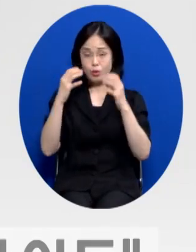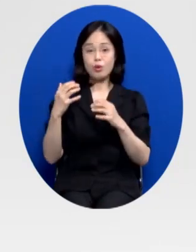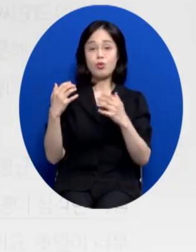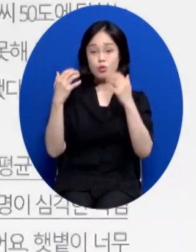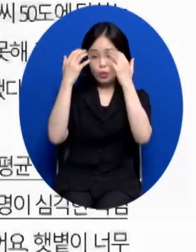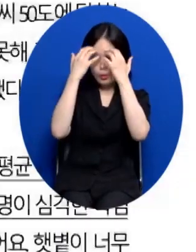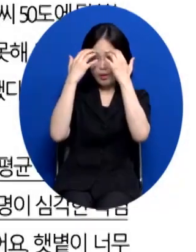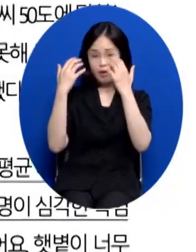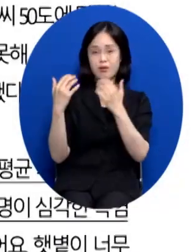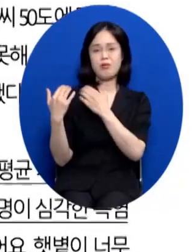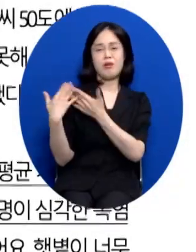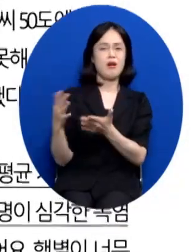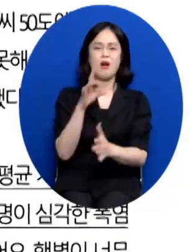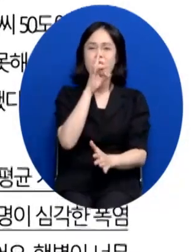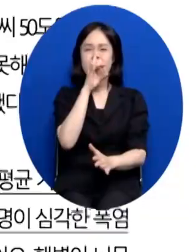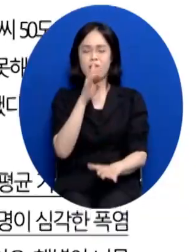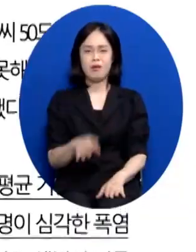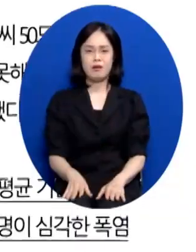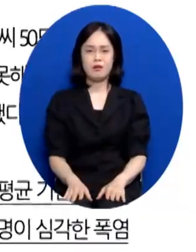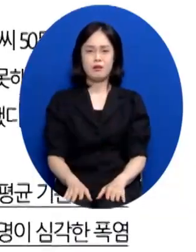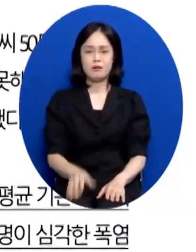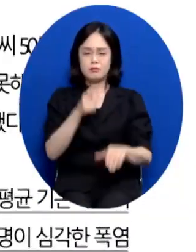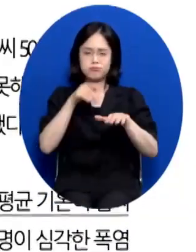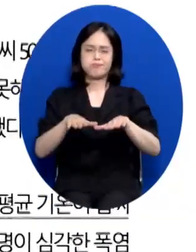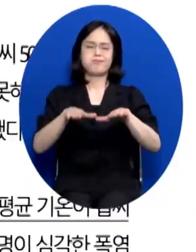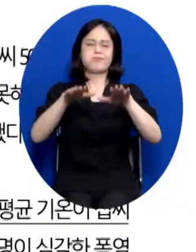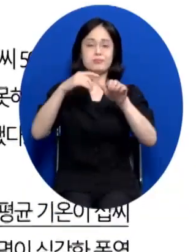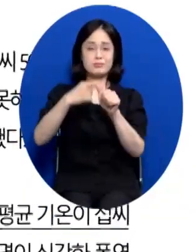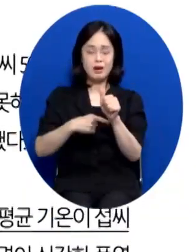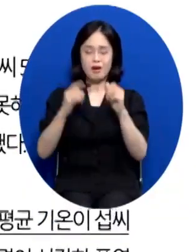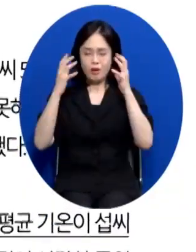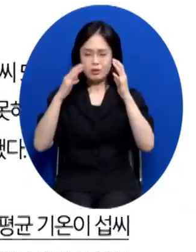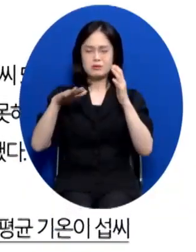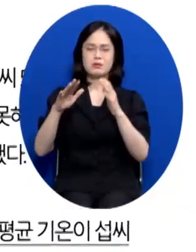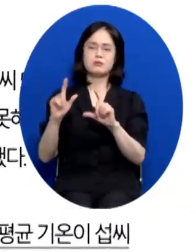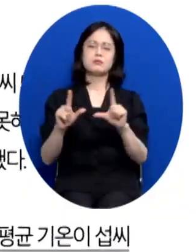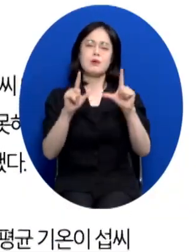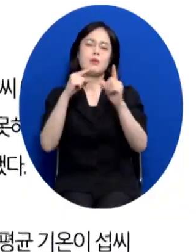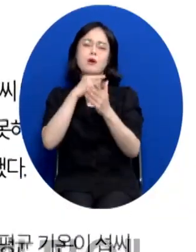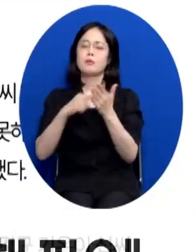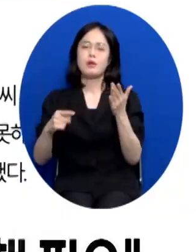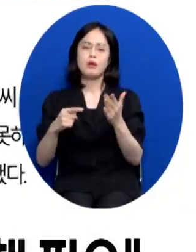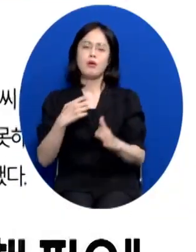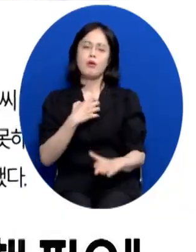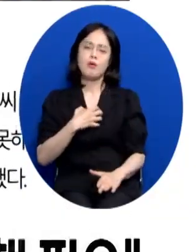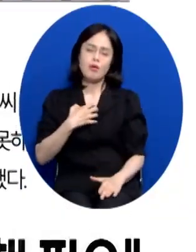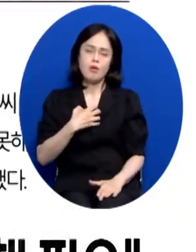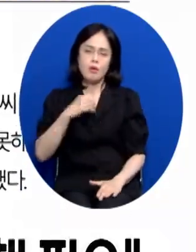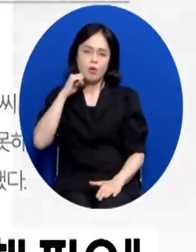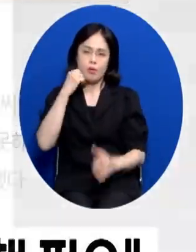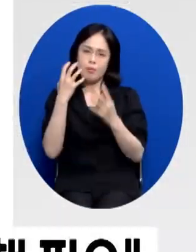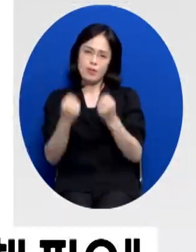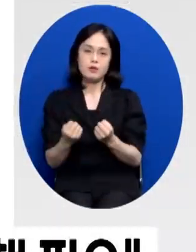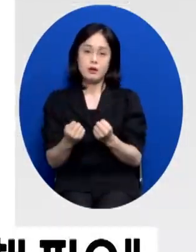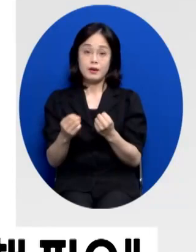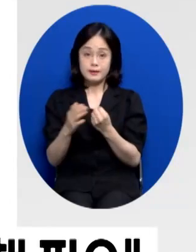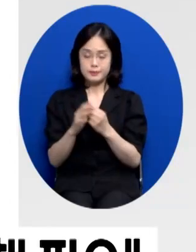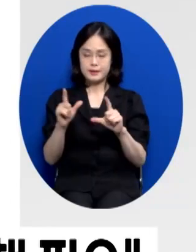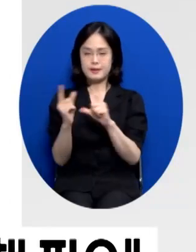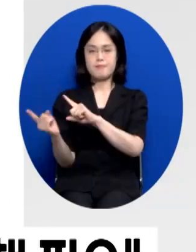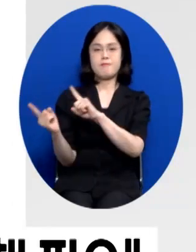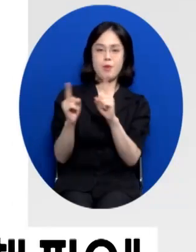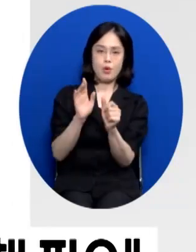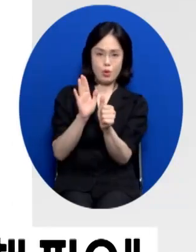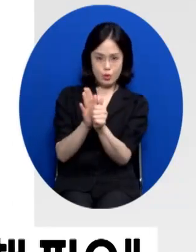또 홍수로 어린이들은 삶의 전반에 큰 피해를 봤다며 파키스탄 어린이 수백만 명의 삶을 회복하고